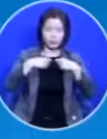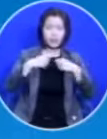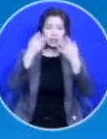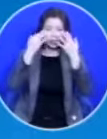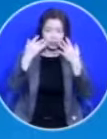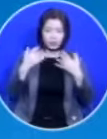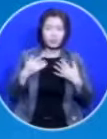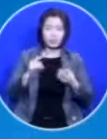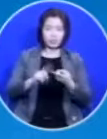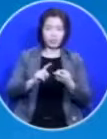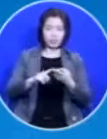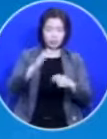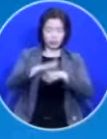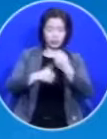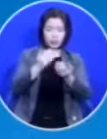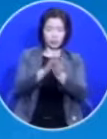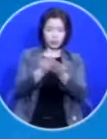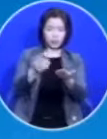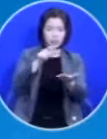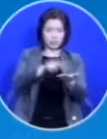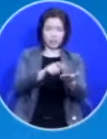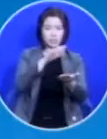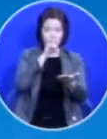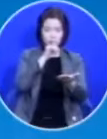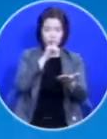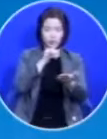흘리는지 성경이 쓰고